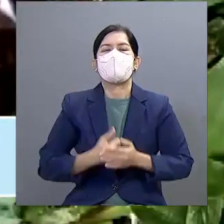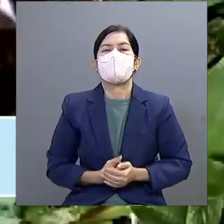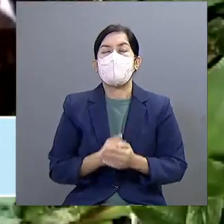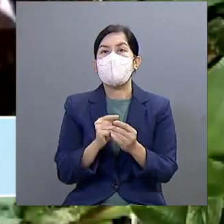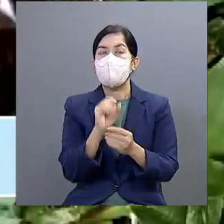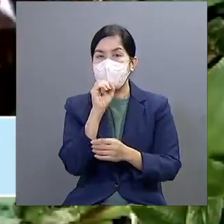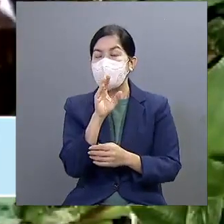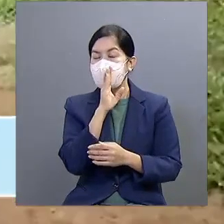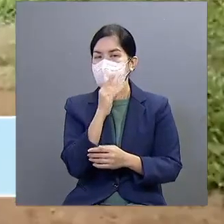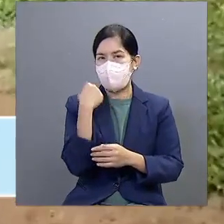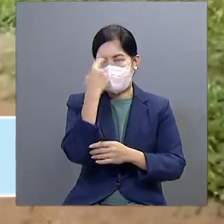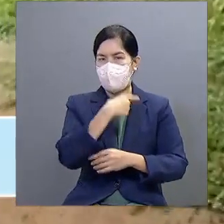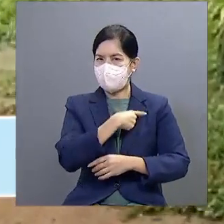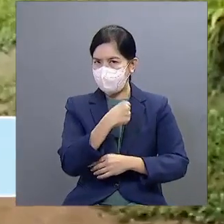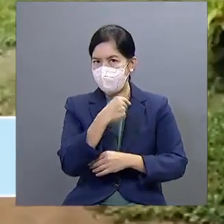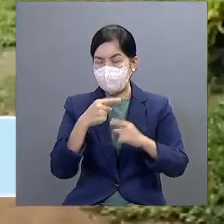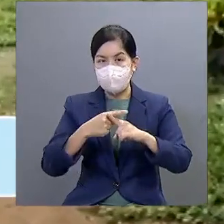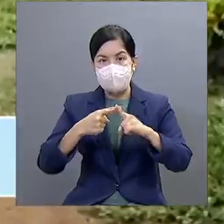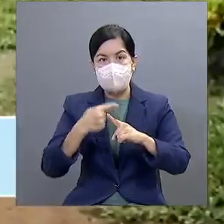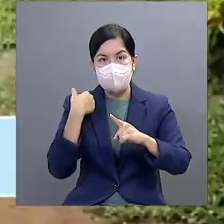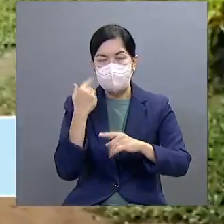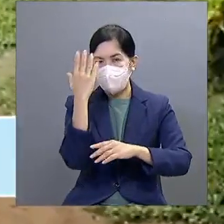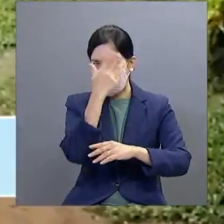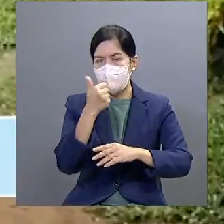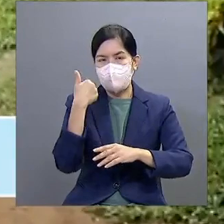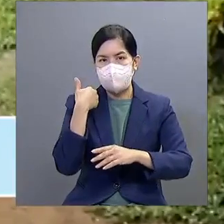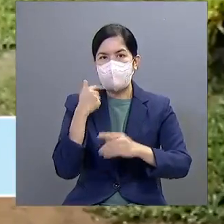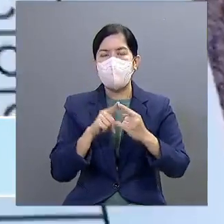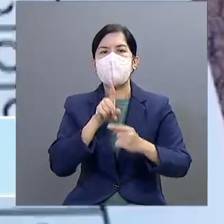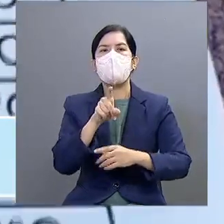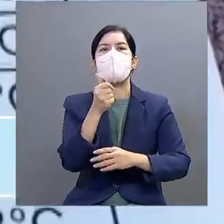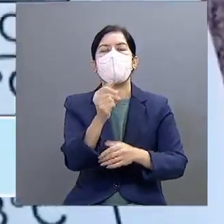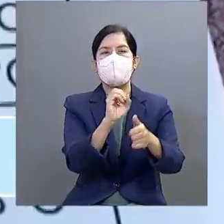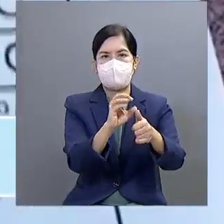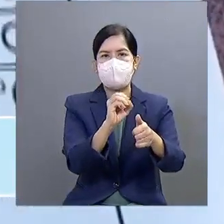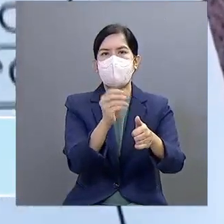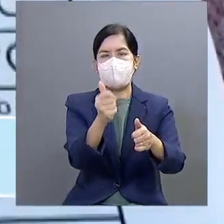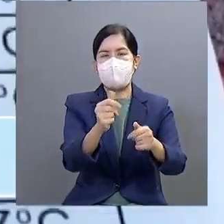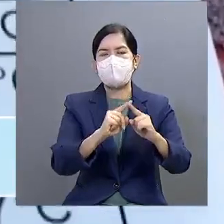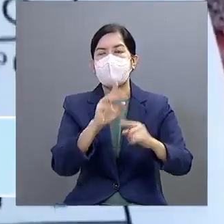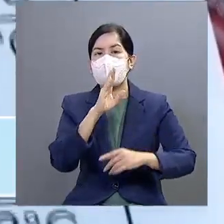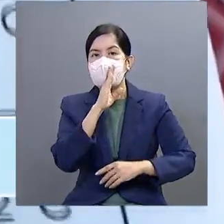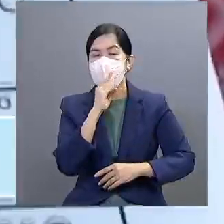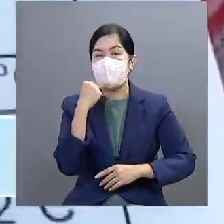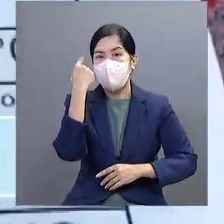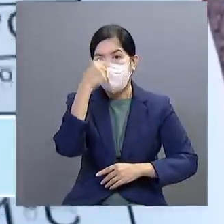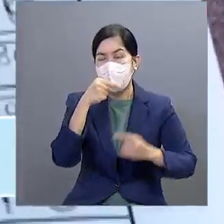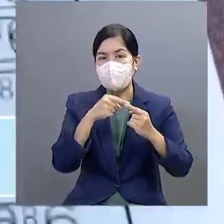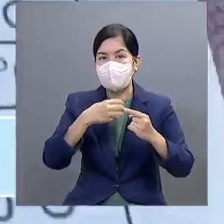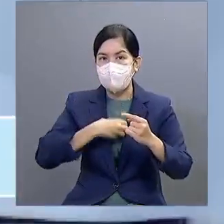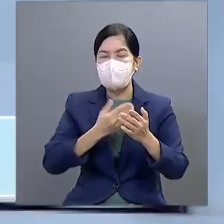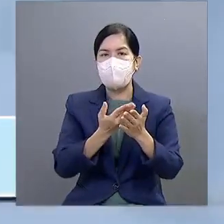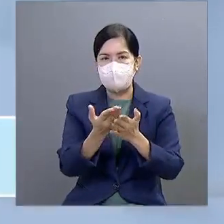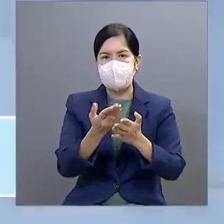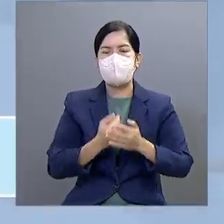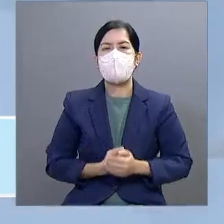ามหรือต้องการศึกษาเกี่ยวกับเรื่องมีดสามารถสอบถามได้เลยยินดีให้คำแนะนำแต่ถ้าจะสั่งซื้อขอความกรุณาสั่งล่ว